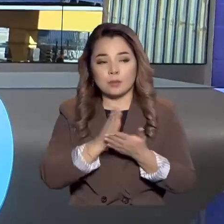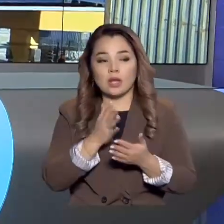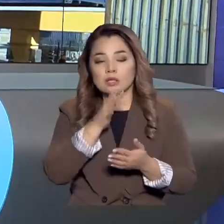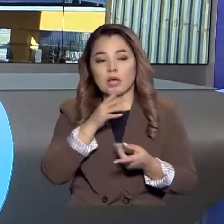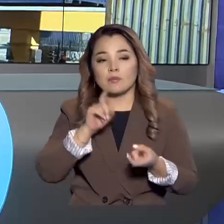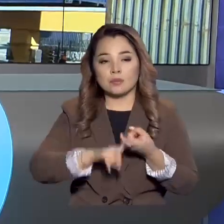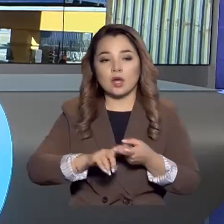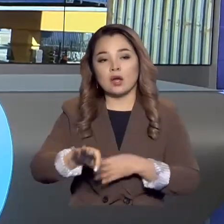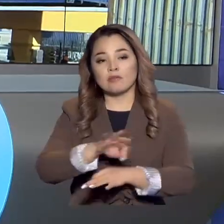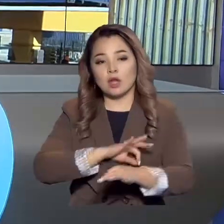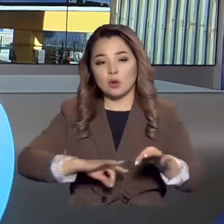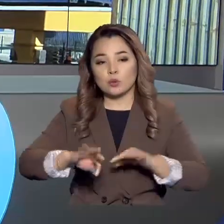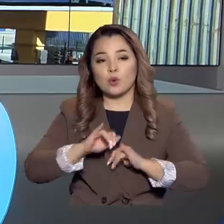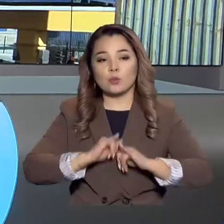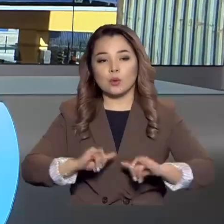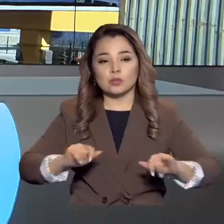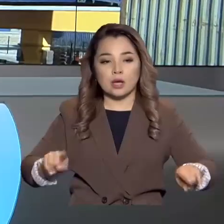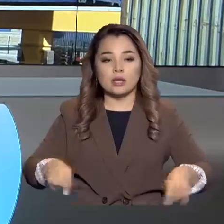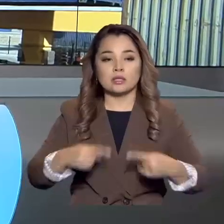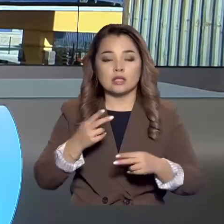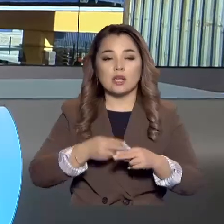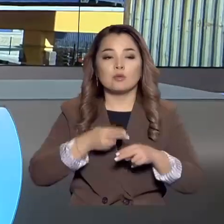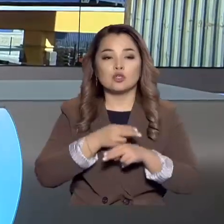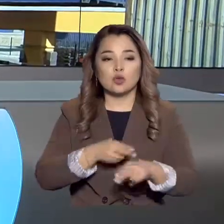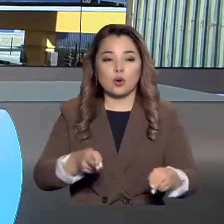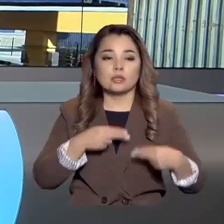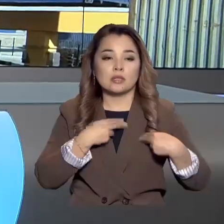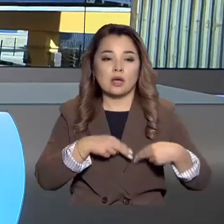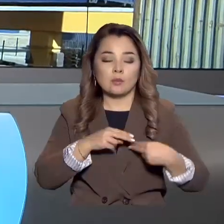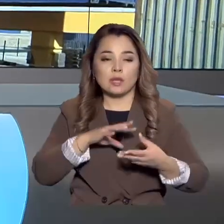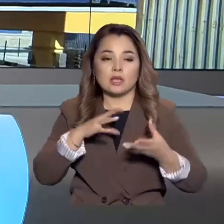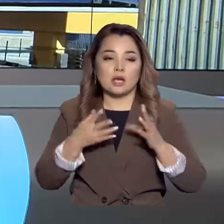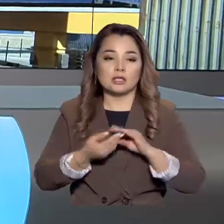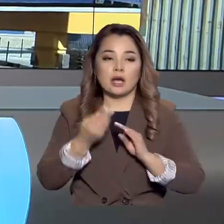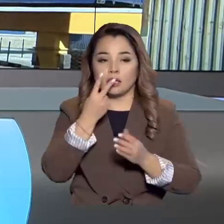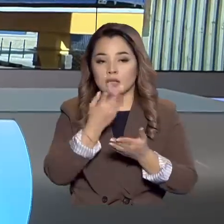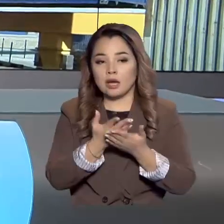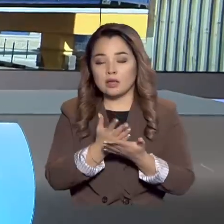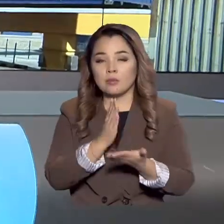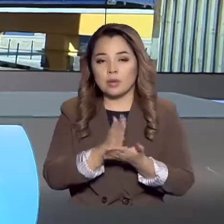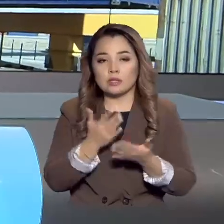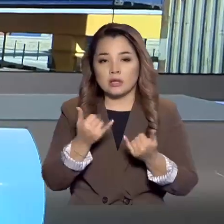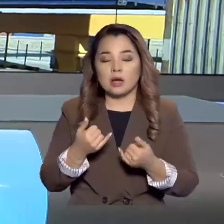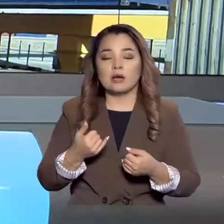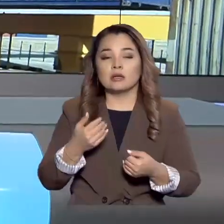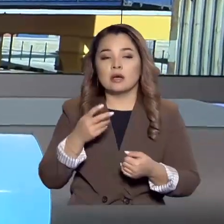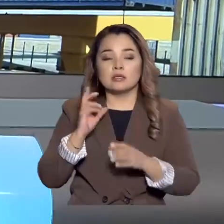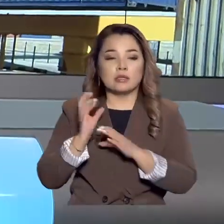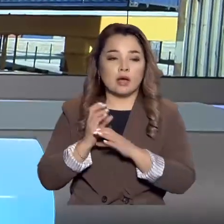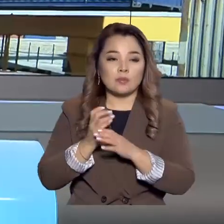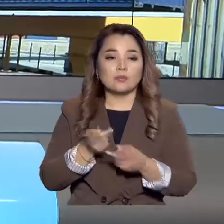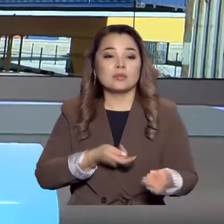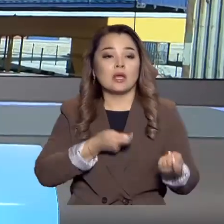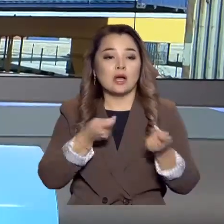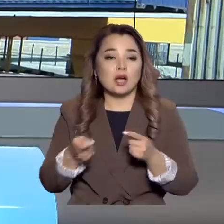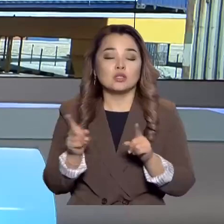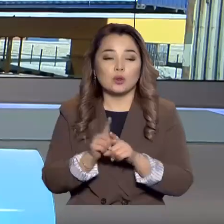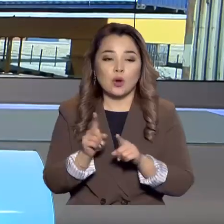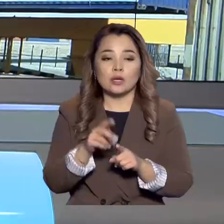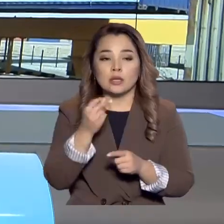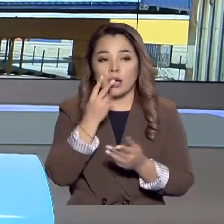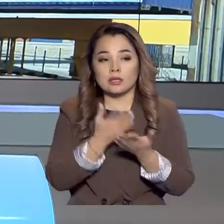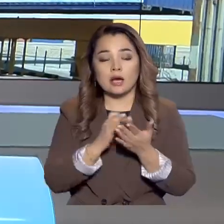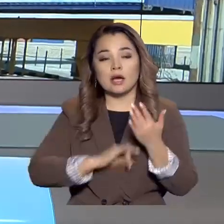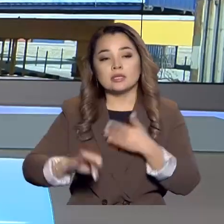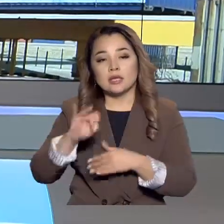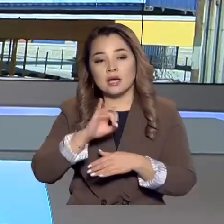заманауи инфрақұрылым қалыптастыра білген теміржолшылар еңбегінің нәтижесі. Еліміздің транзиттік әлеуеті зор екенін тағы бір мәрте дәлелдеген